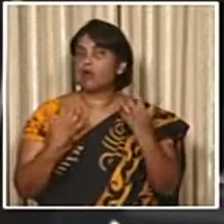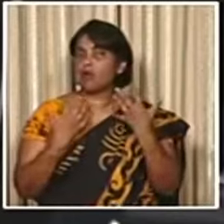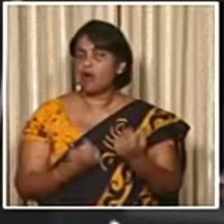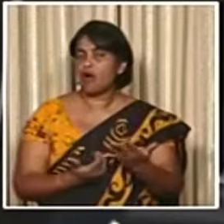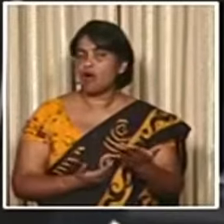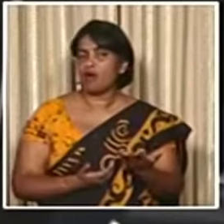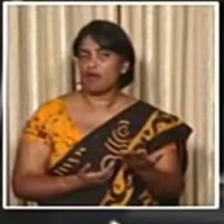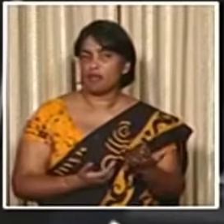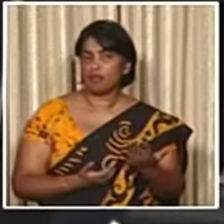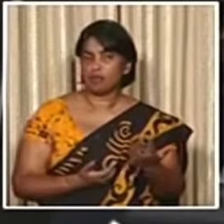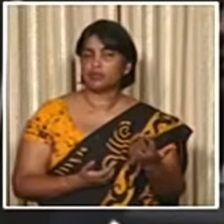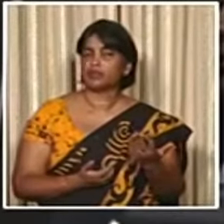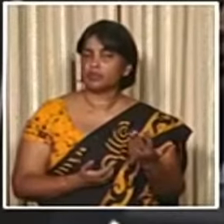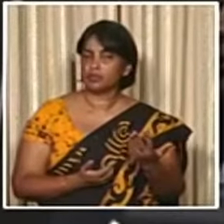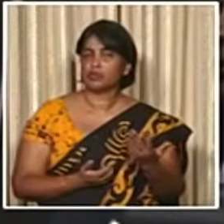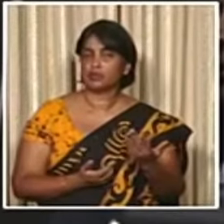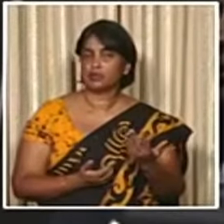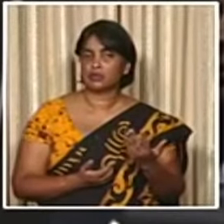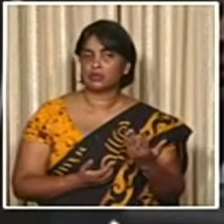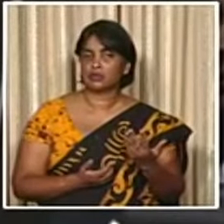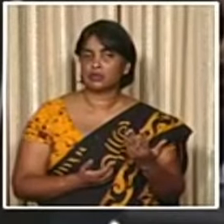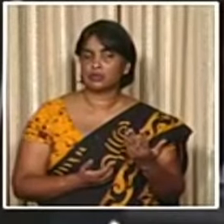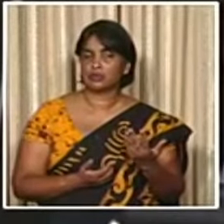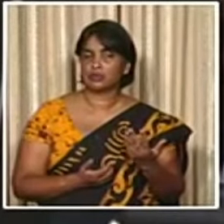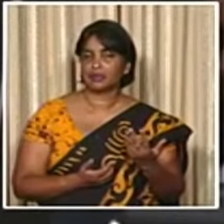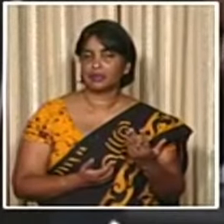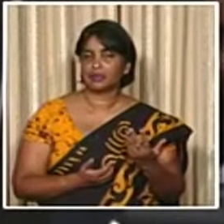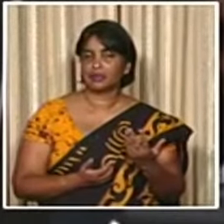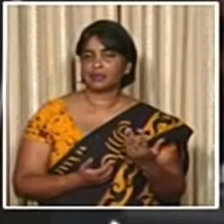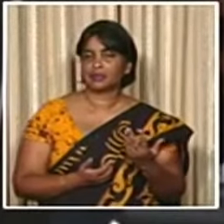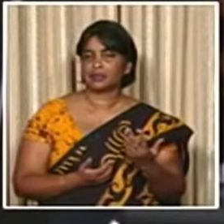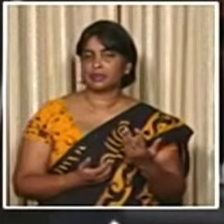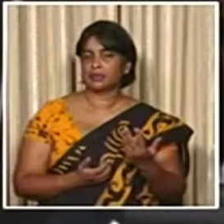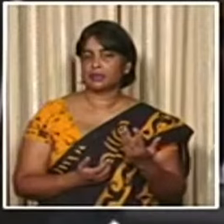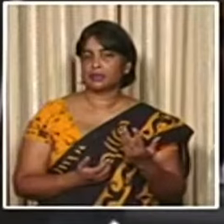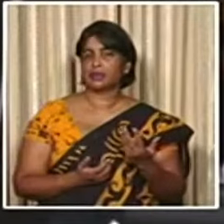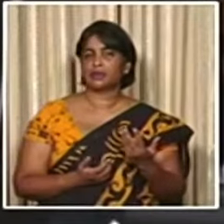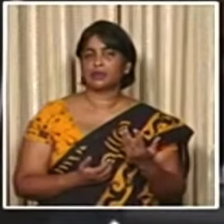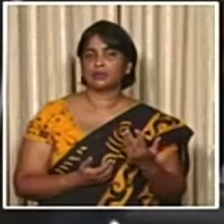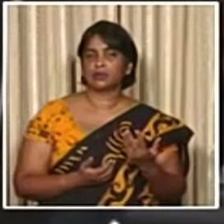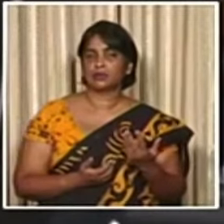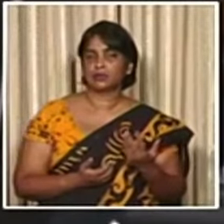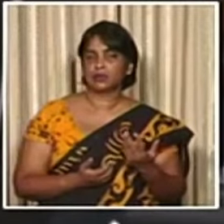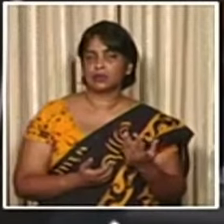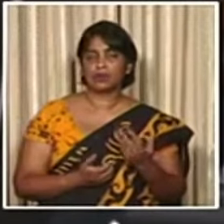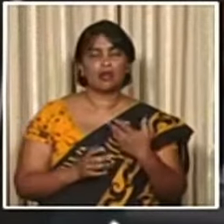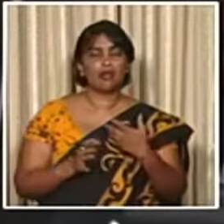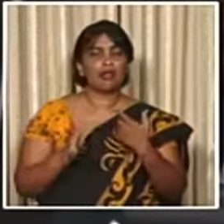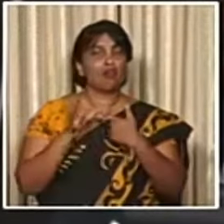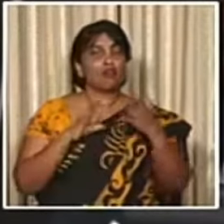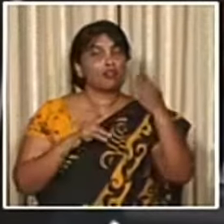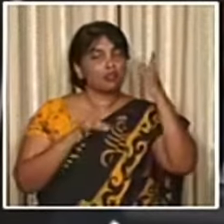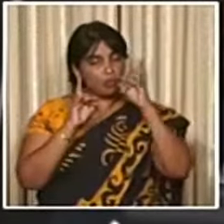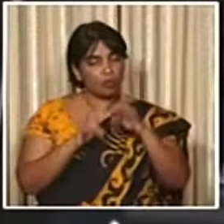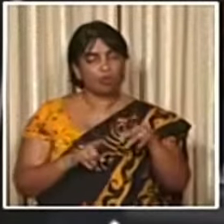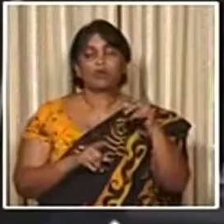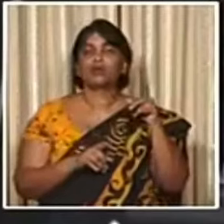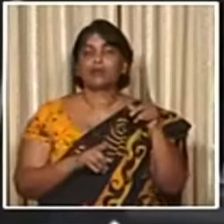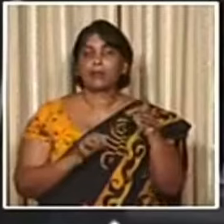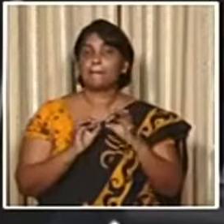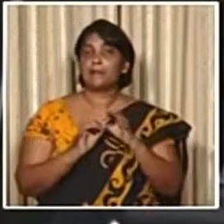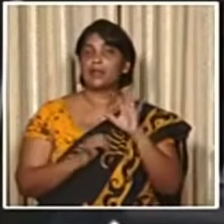කියලාත් වෙලාකට හිතෙනවා. කාලය අවසන්යි. තා විනාඩි 5ක් ගන්නවා සභාපතිතුමනි. මේක වැදගත් නිසා. එතකොට තා අනුරාධපුරයේ පැත්තේ තව එකක්